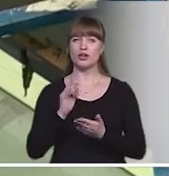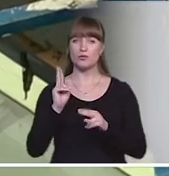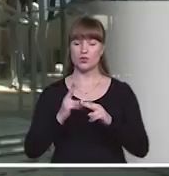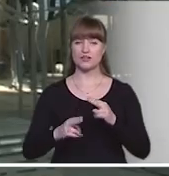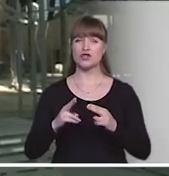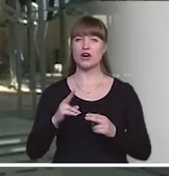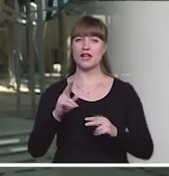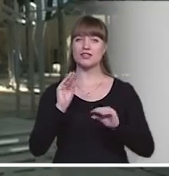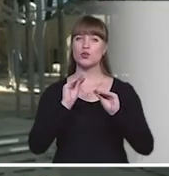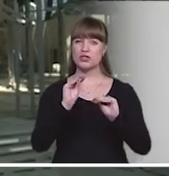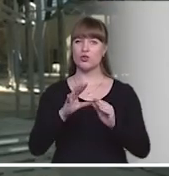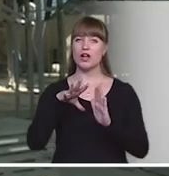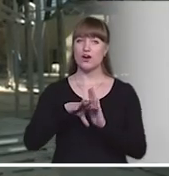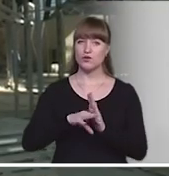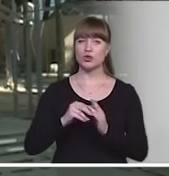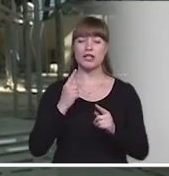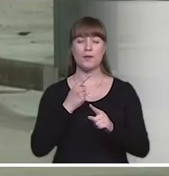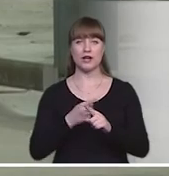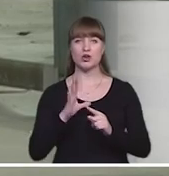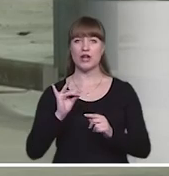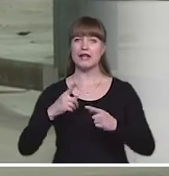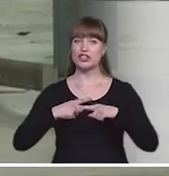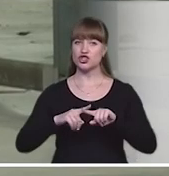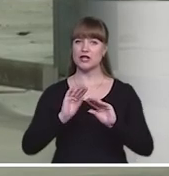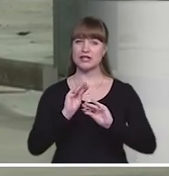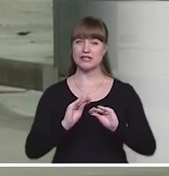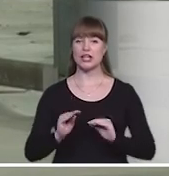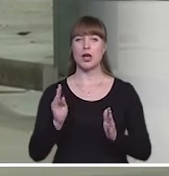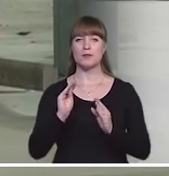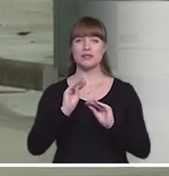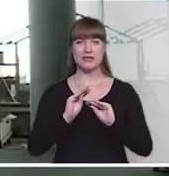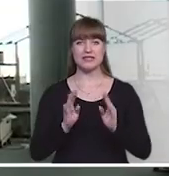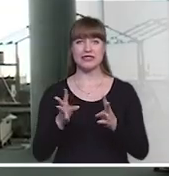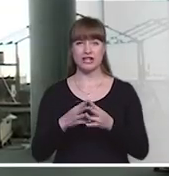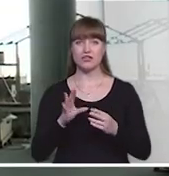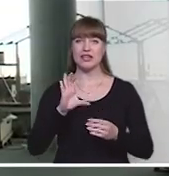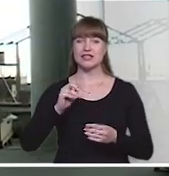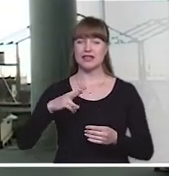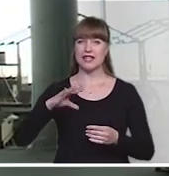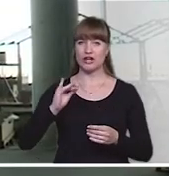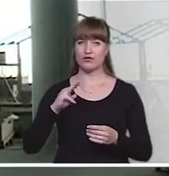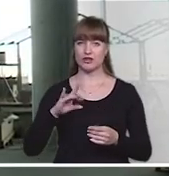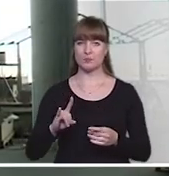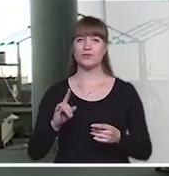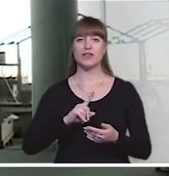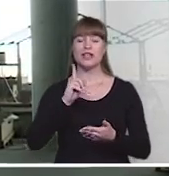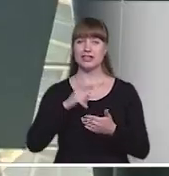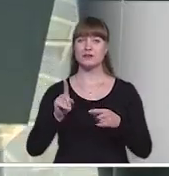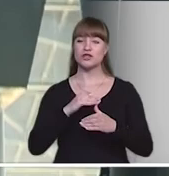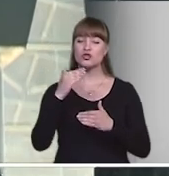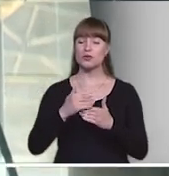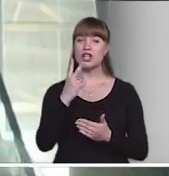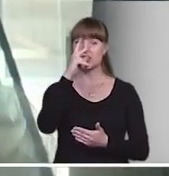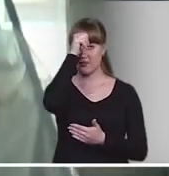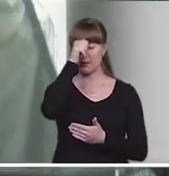строители. Завершается установка внутренних перегородок и инженерных систем, смонтированы эскалаторы и лифты. Мы надеемся, что мы в